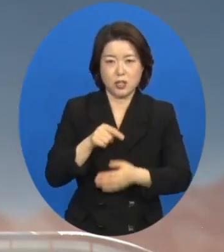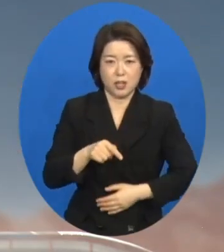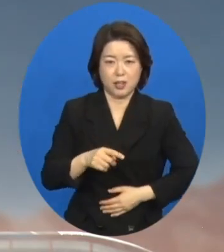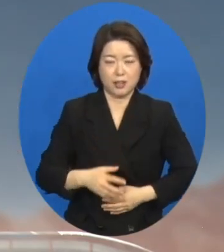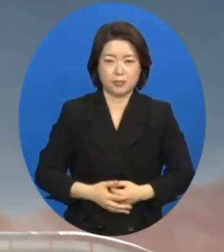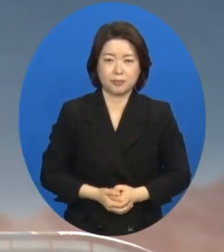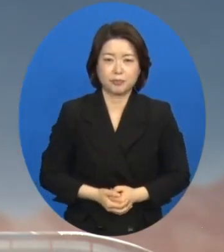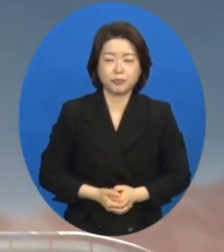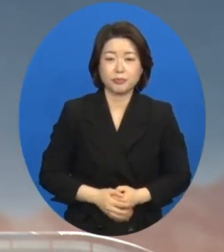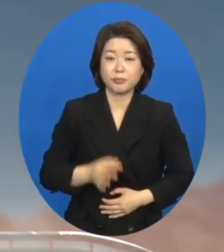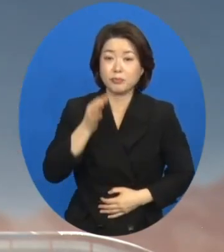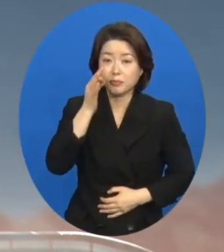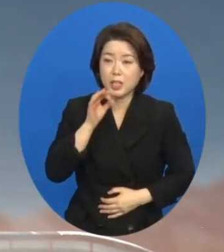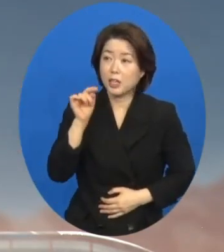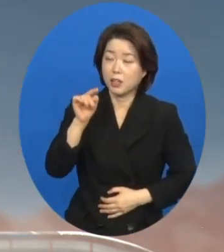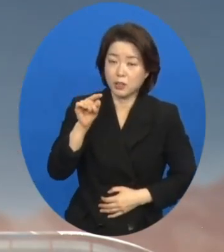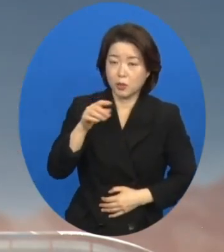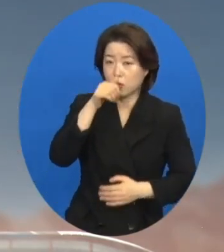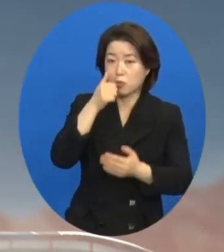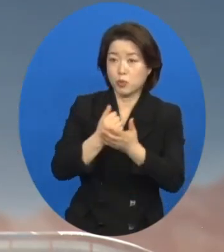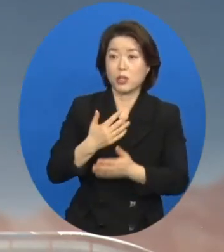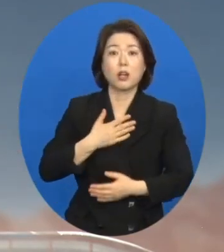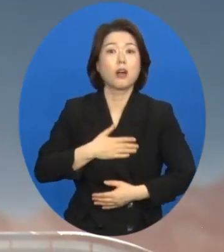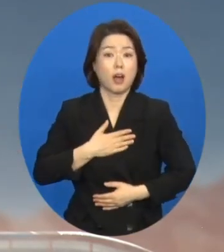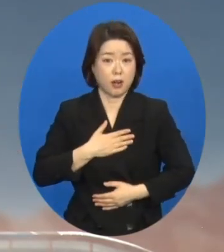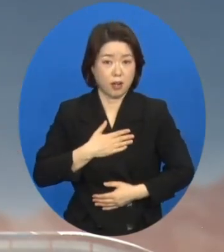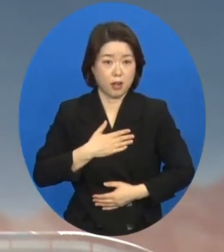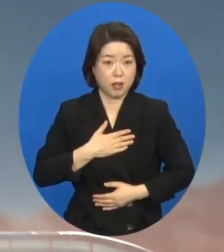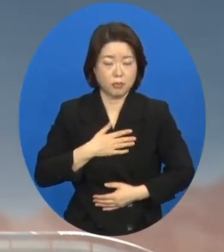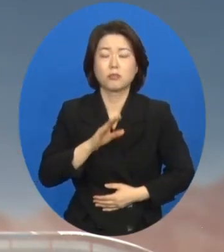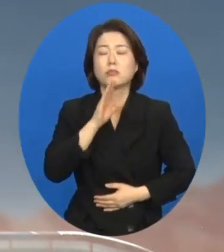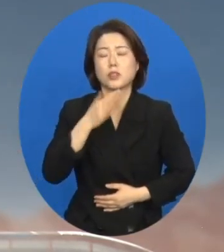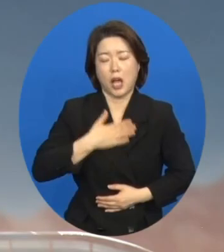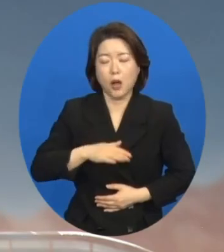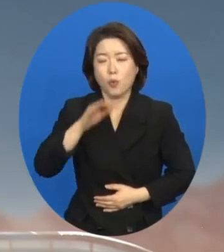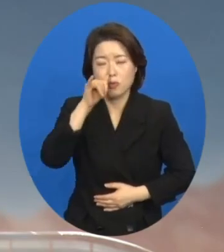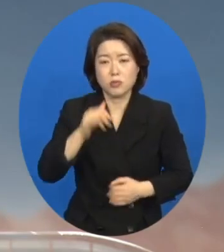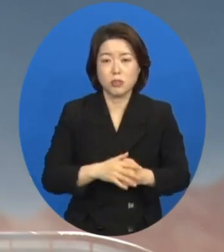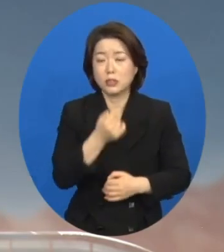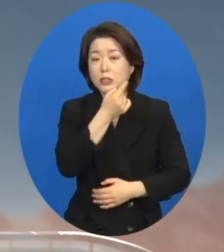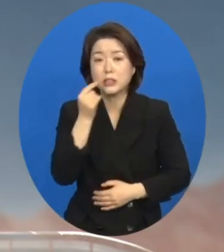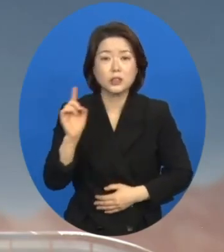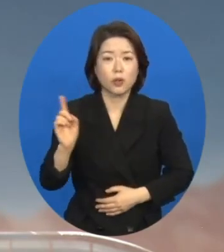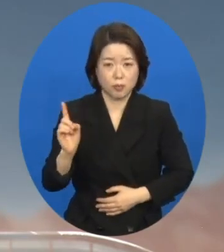역시도 이것이 죄라는 것을 알았을까요? 여러분 알았습니다. 그 증거가 뭘까요?